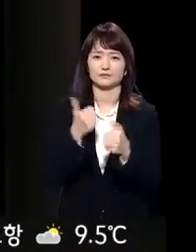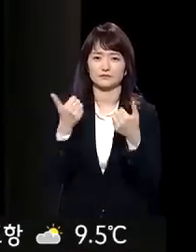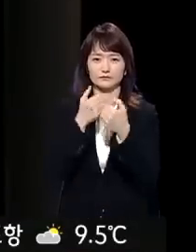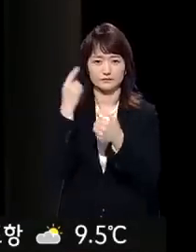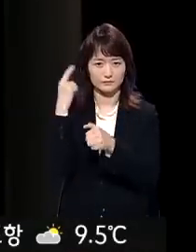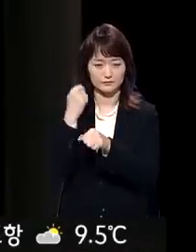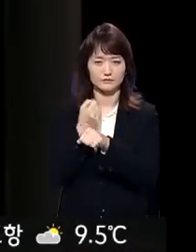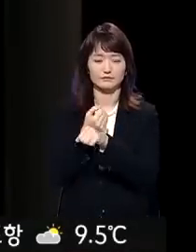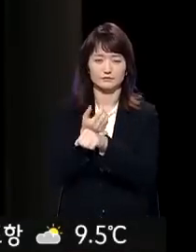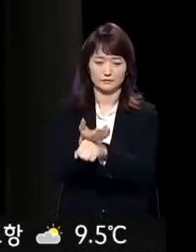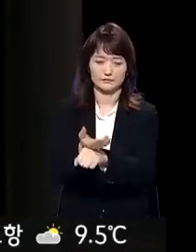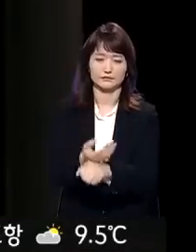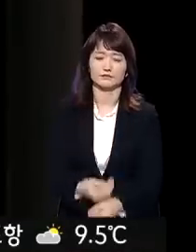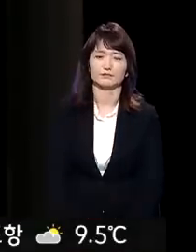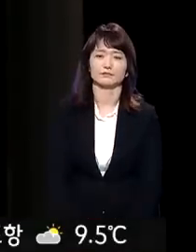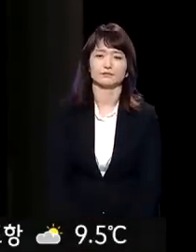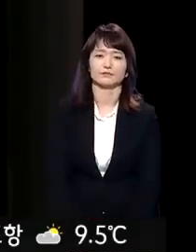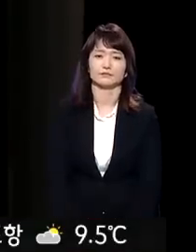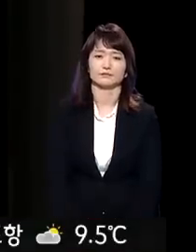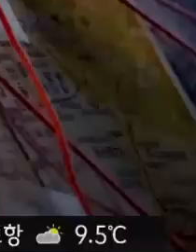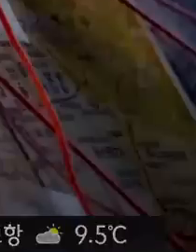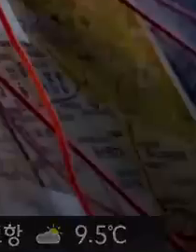별별 상담소 이어갑니다.